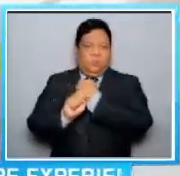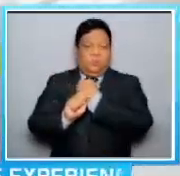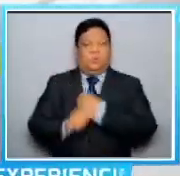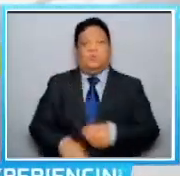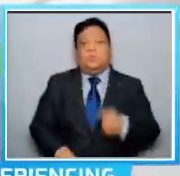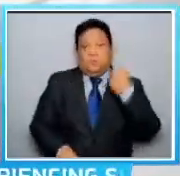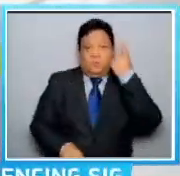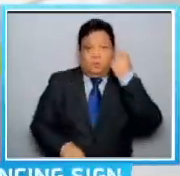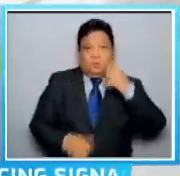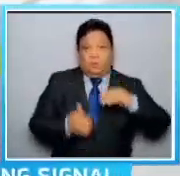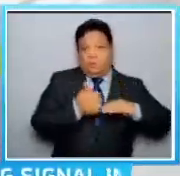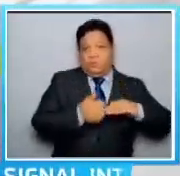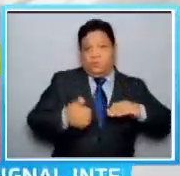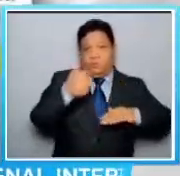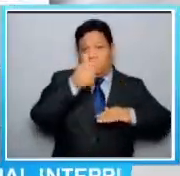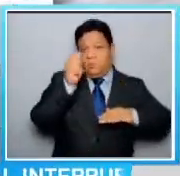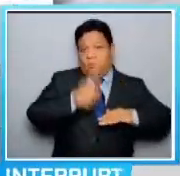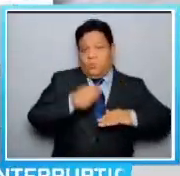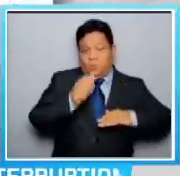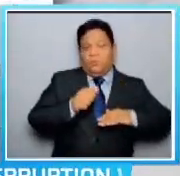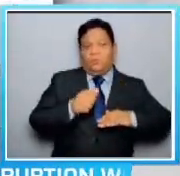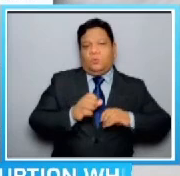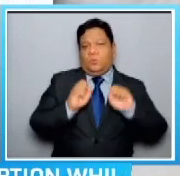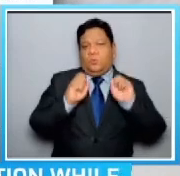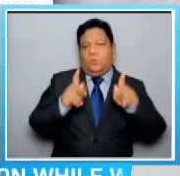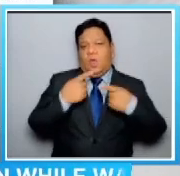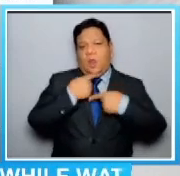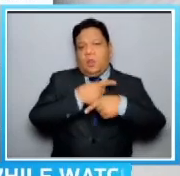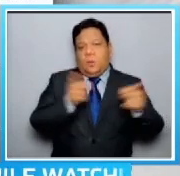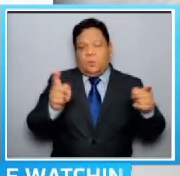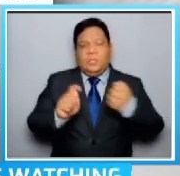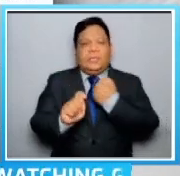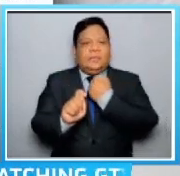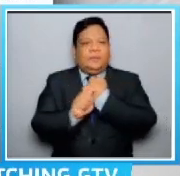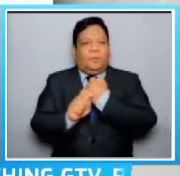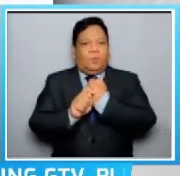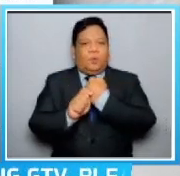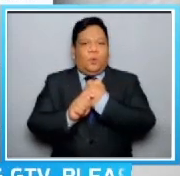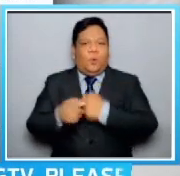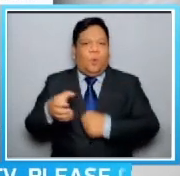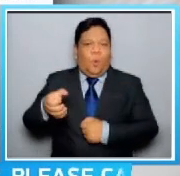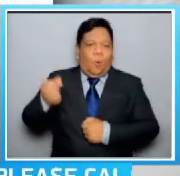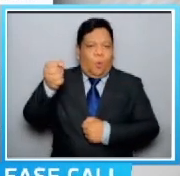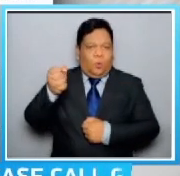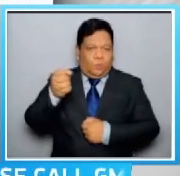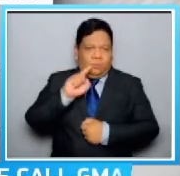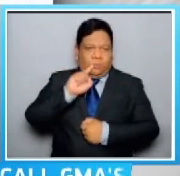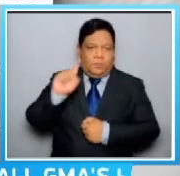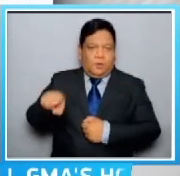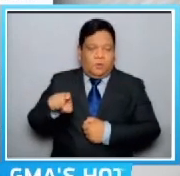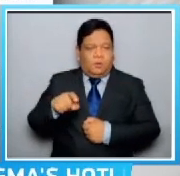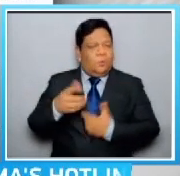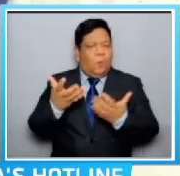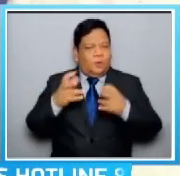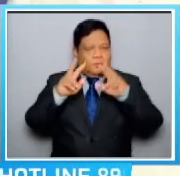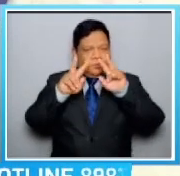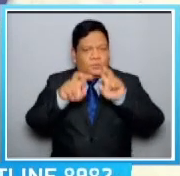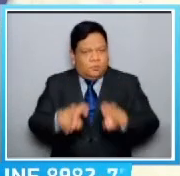motorista. Naglabas ang Korte ng temporary restraining order para mapag-aralan ng legalidad ng pagpapatupad ng